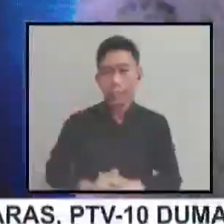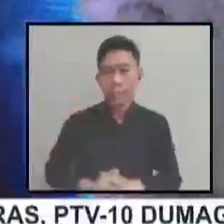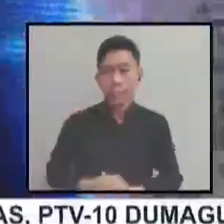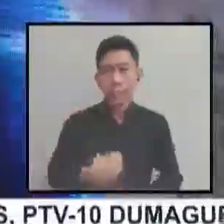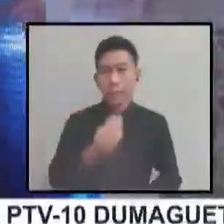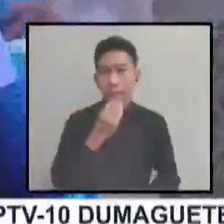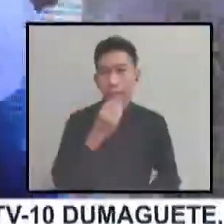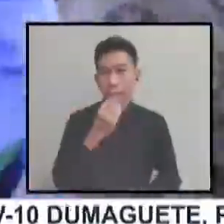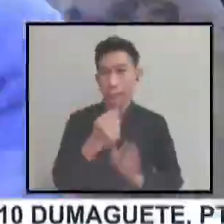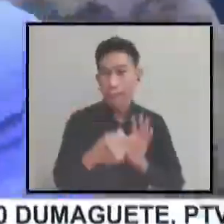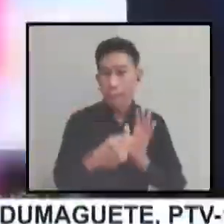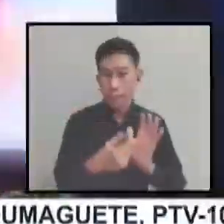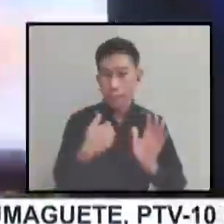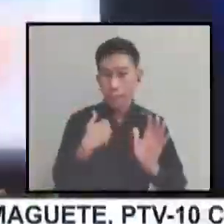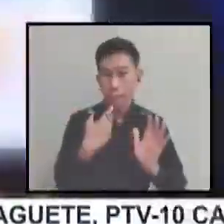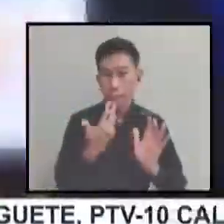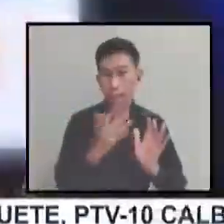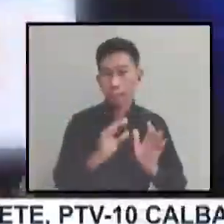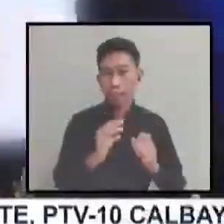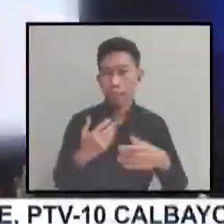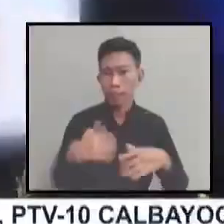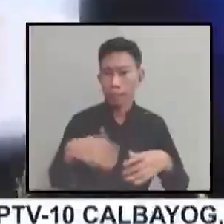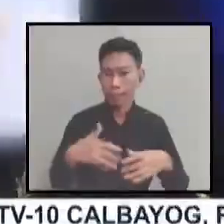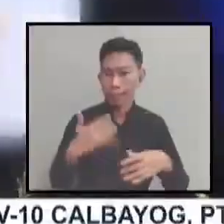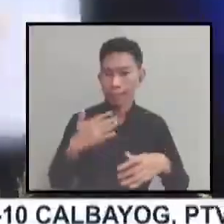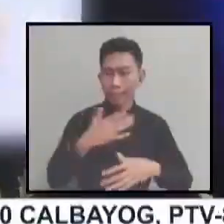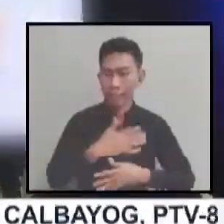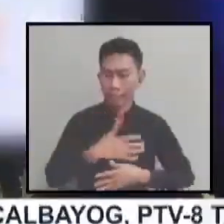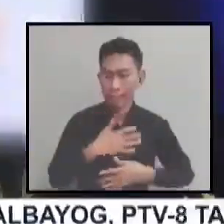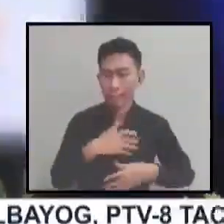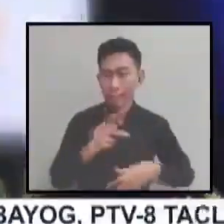panauhin ang iba-ibang dance presentation ng bawat bansa.